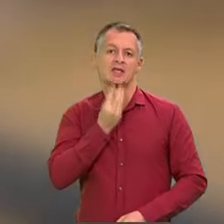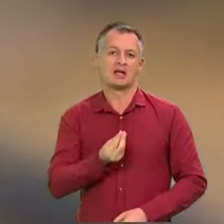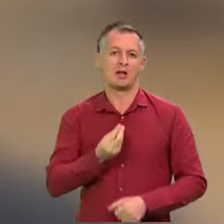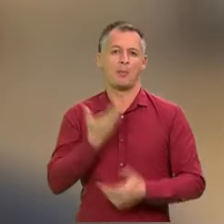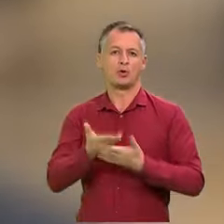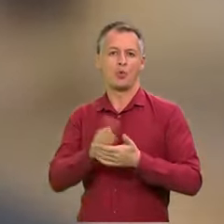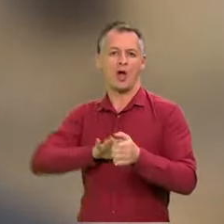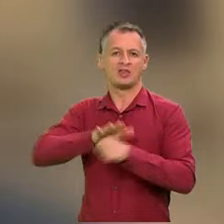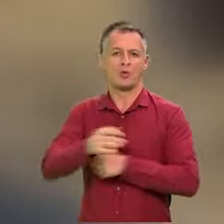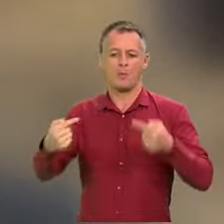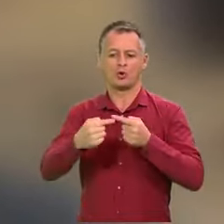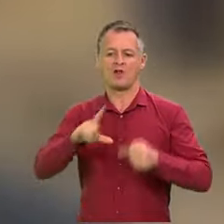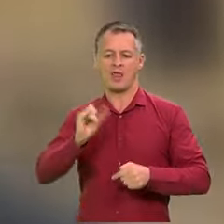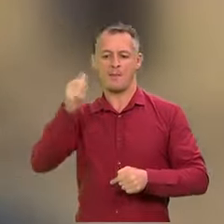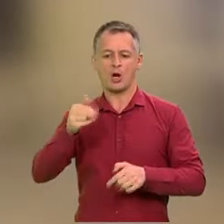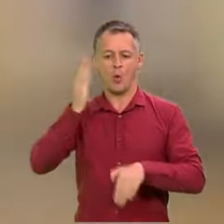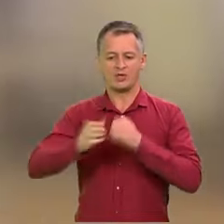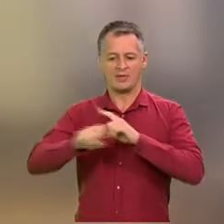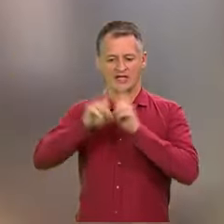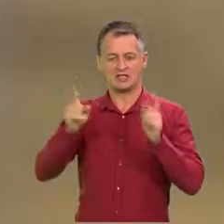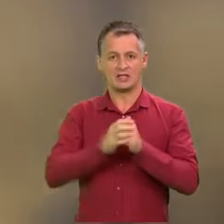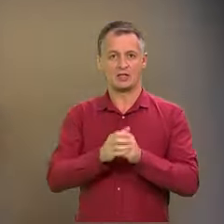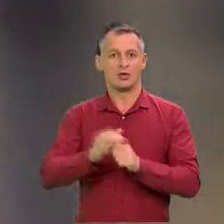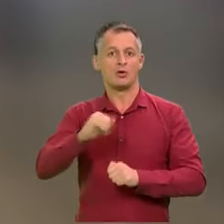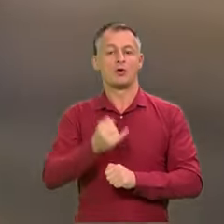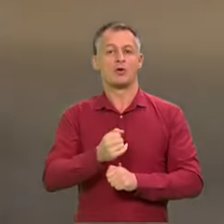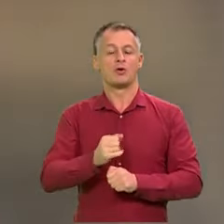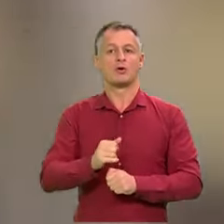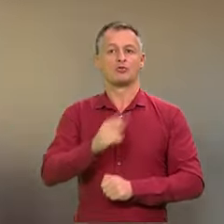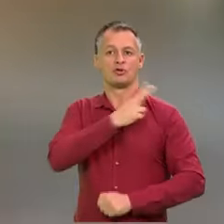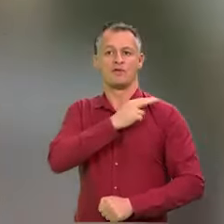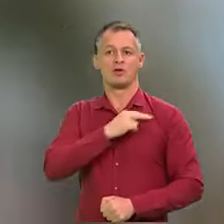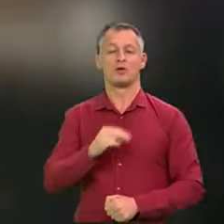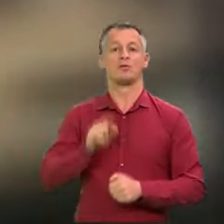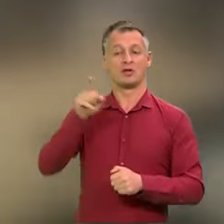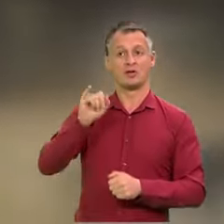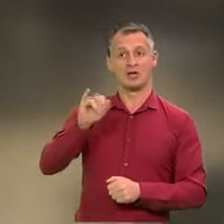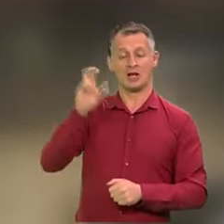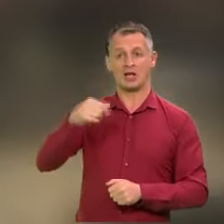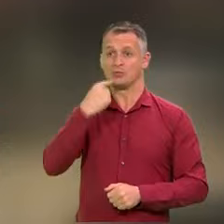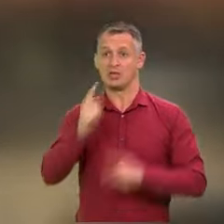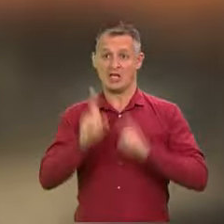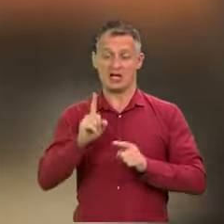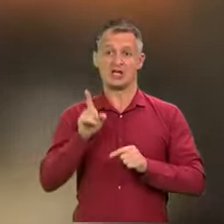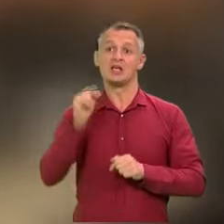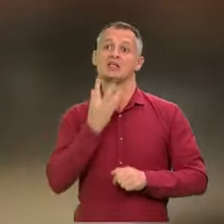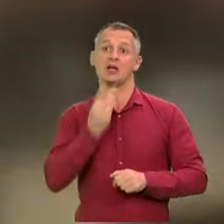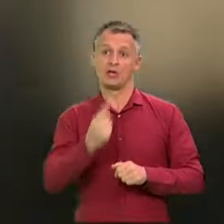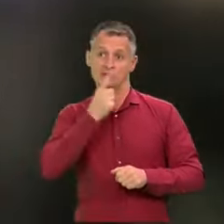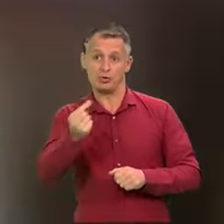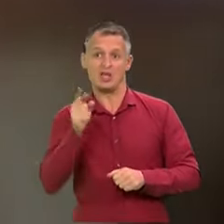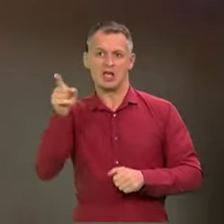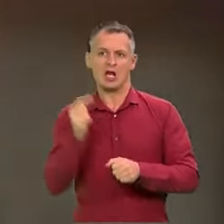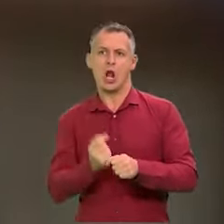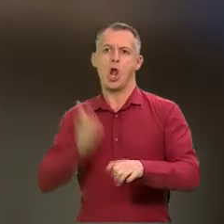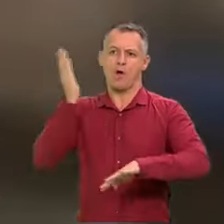din ultimele zile. Tot oficialii iranieni au mai avertizat că în cazul în care Israelul va răspunde, vor lovi de 1000 de